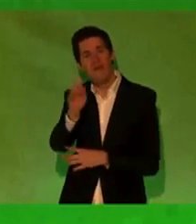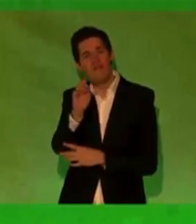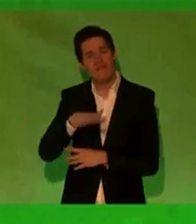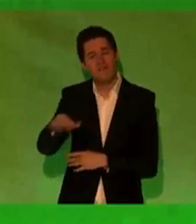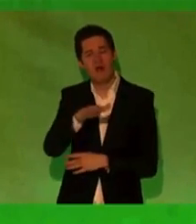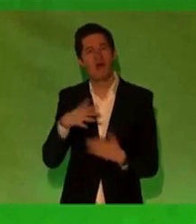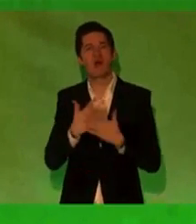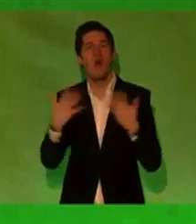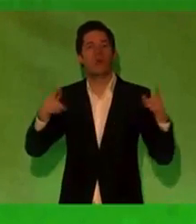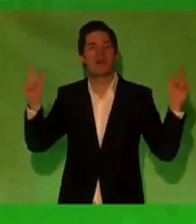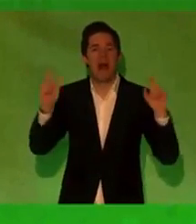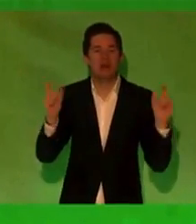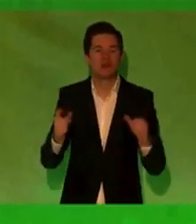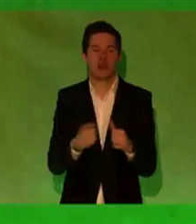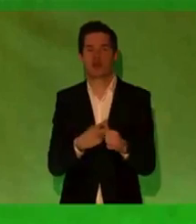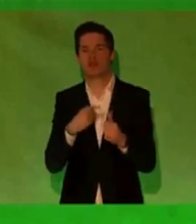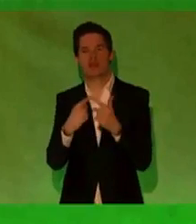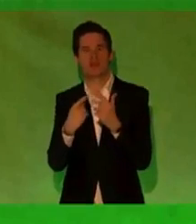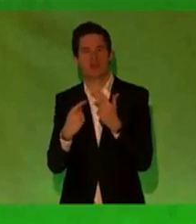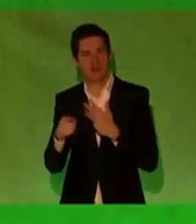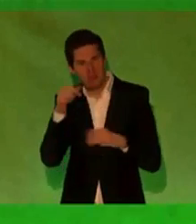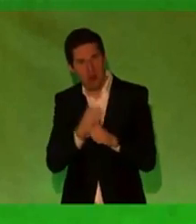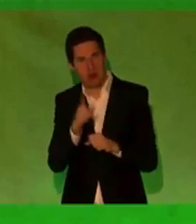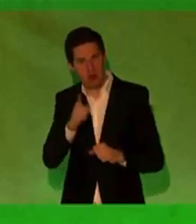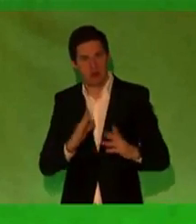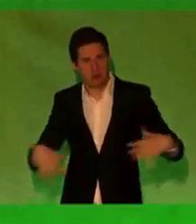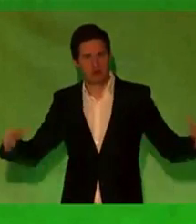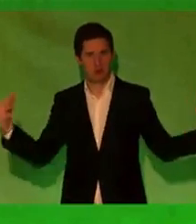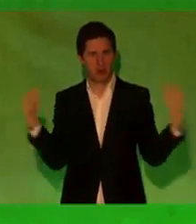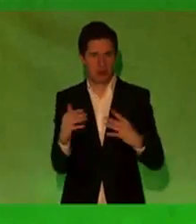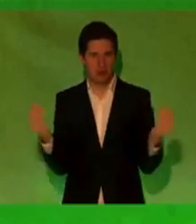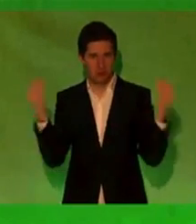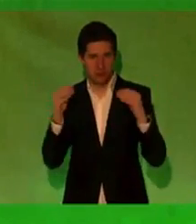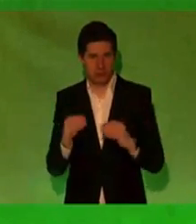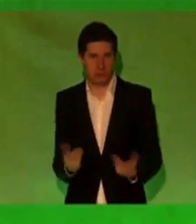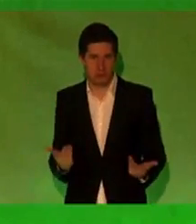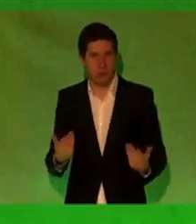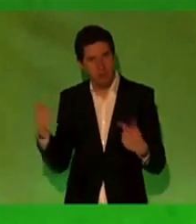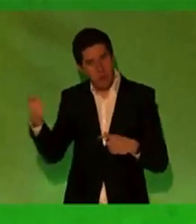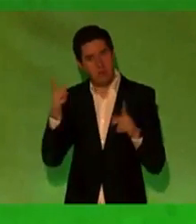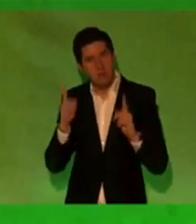wie Großveranstalter und Betriebsstätten in eine Beitragspflicht einbeziehen.